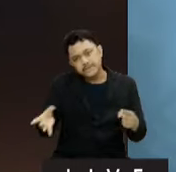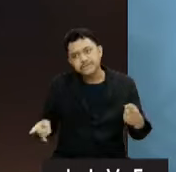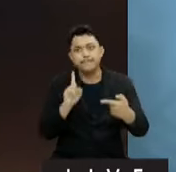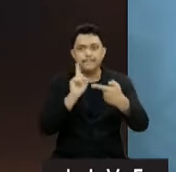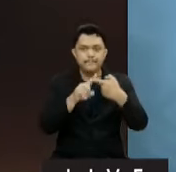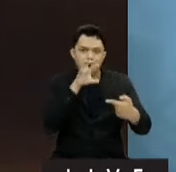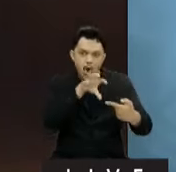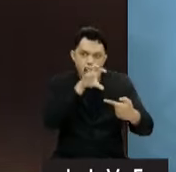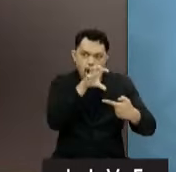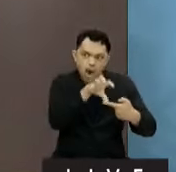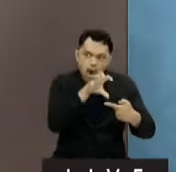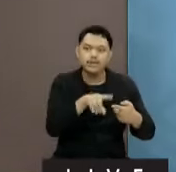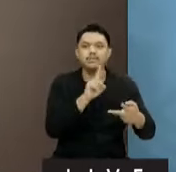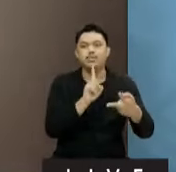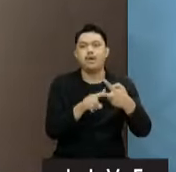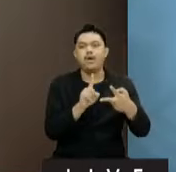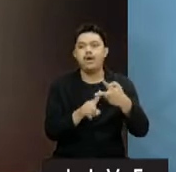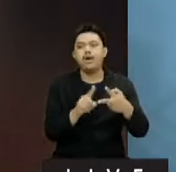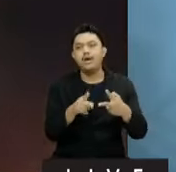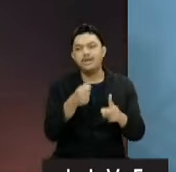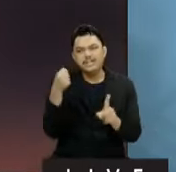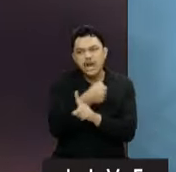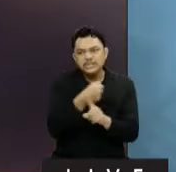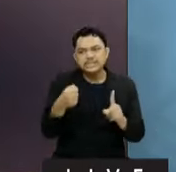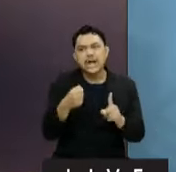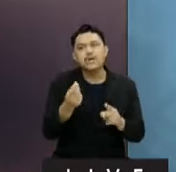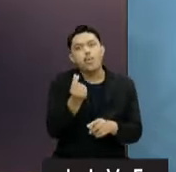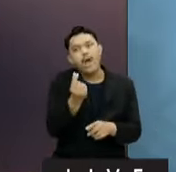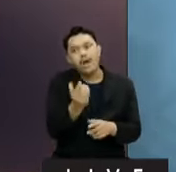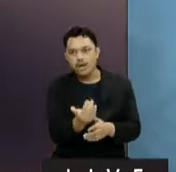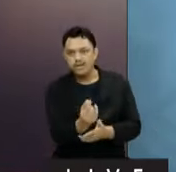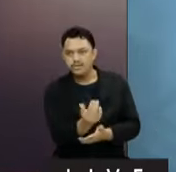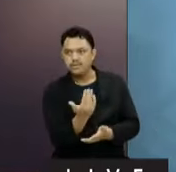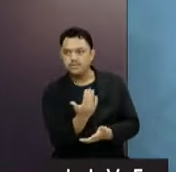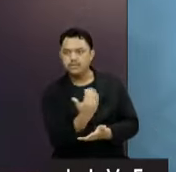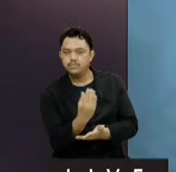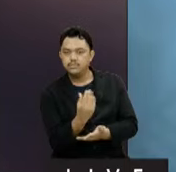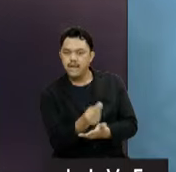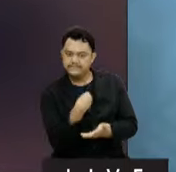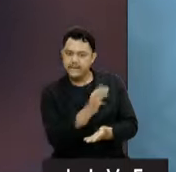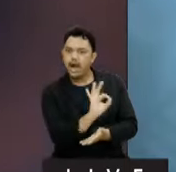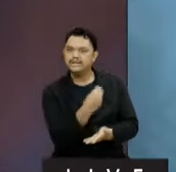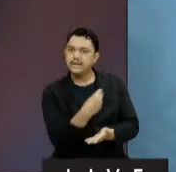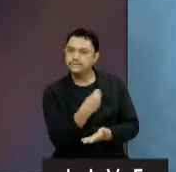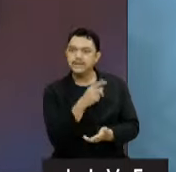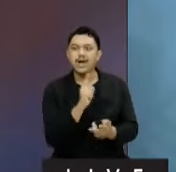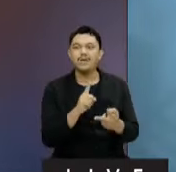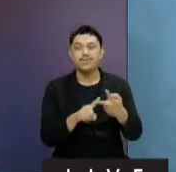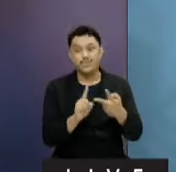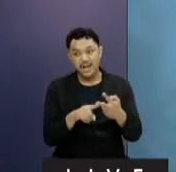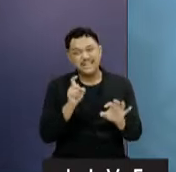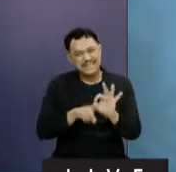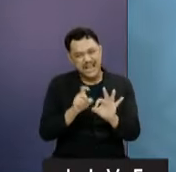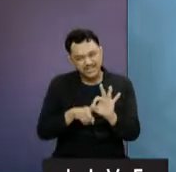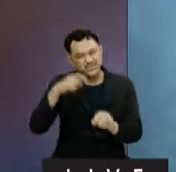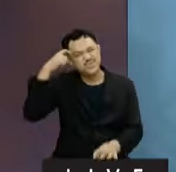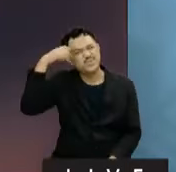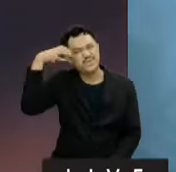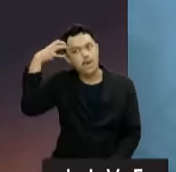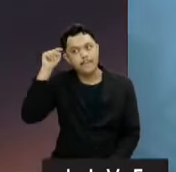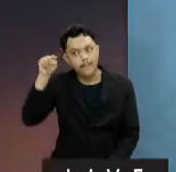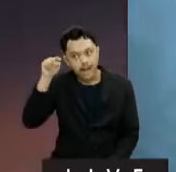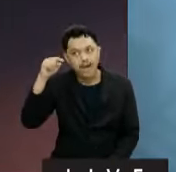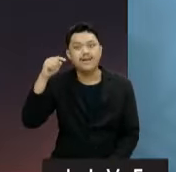bentuk finansial, bahkan kekerasan dalam bentuk fisik. Nah, traumanya akan sangat tergantung dari apa yang dia alami. Begitu juga